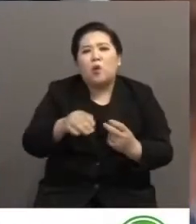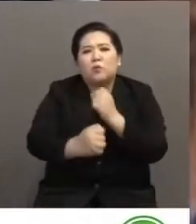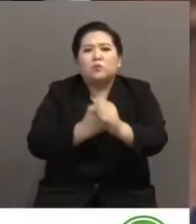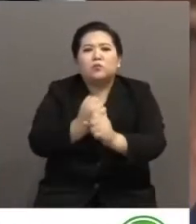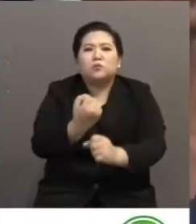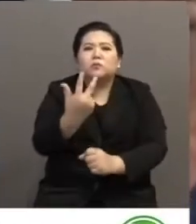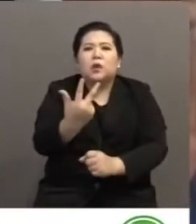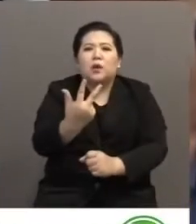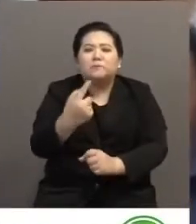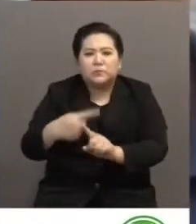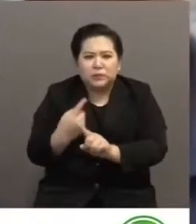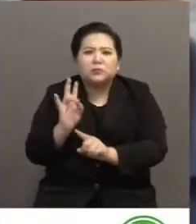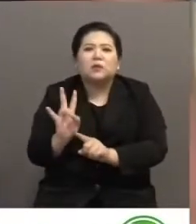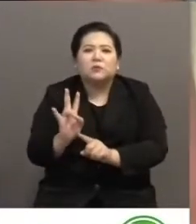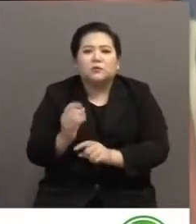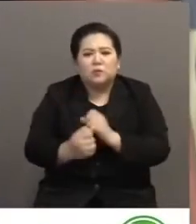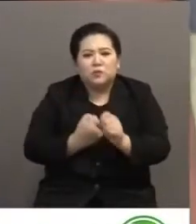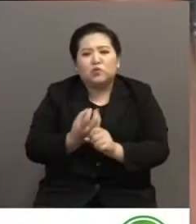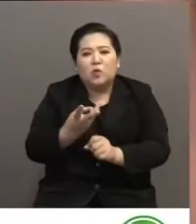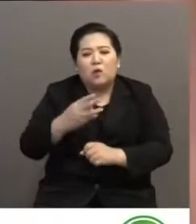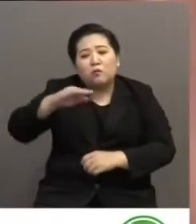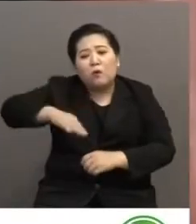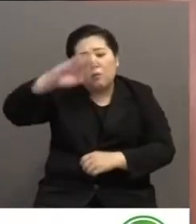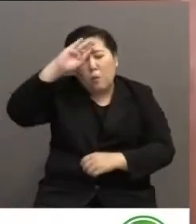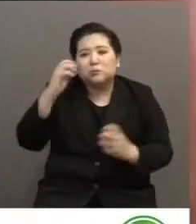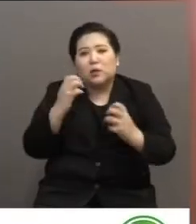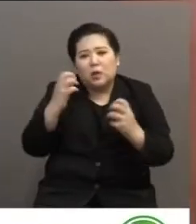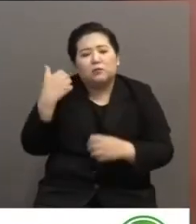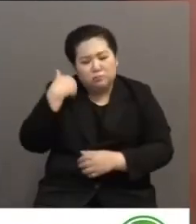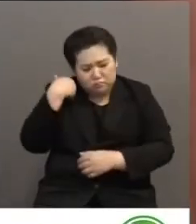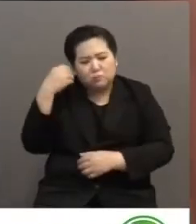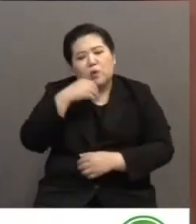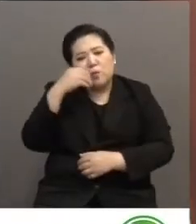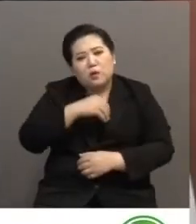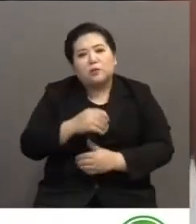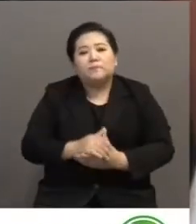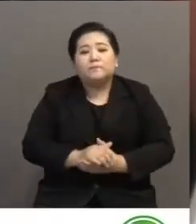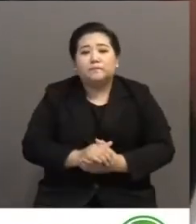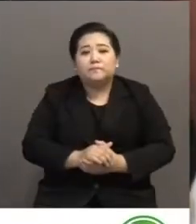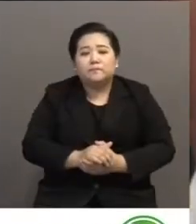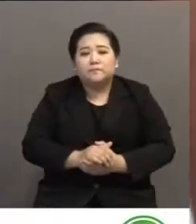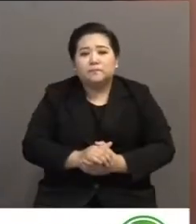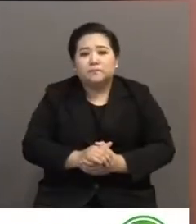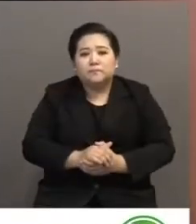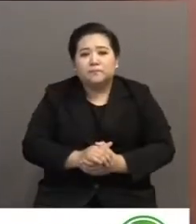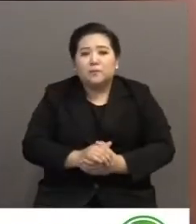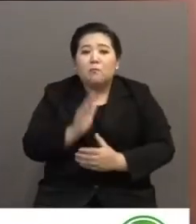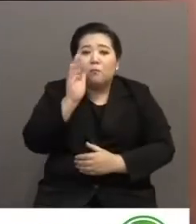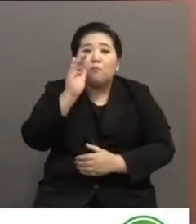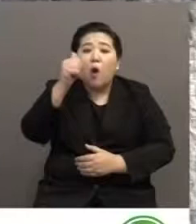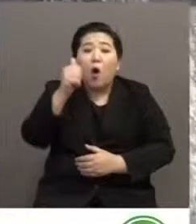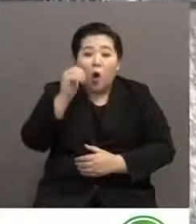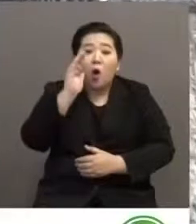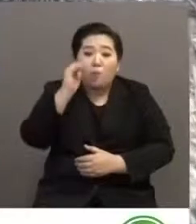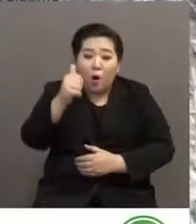พียงแค่3ปี7เดือนเท่านั้นน้องบอลก็ป่วยเป็นโรคลมชักด้วยนะครับซึ่งตัวคุณเลิศศักดิ์ที่เป็นพ่อ